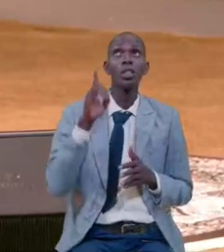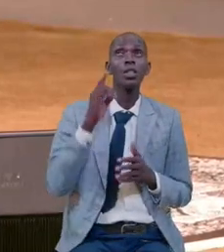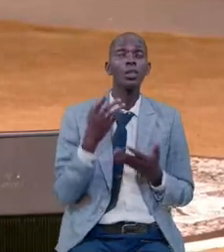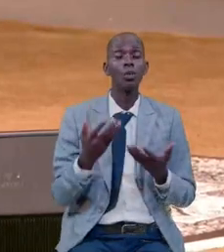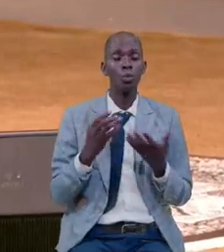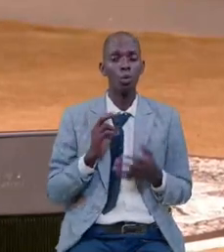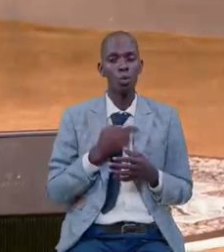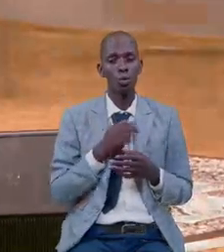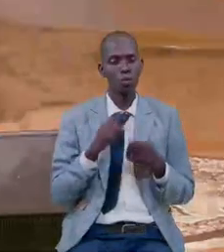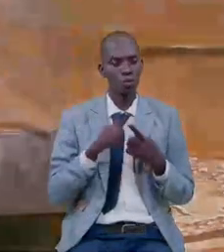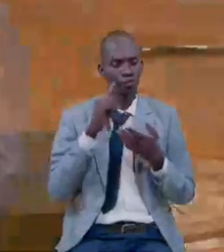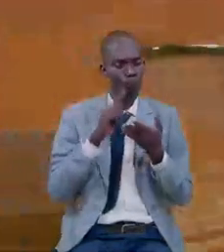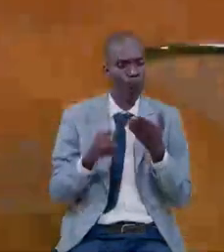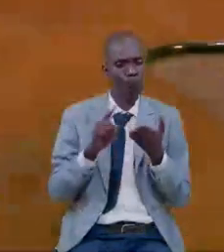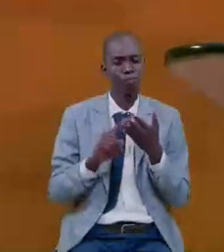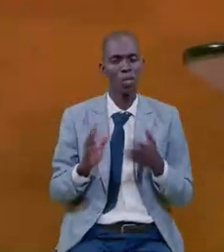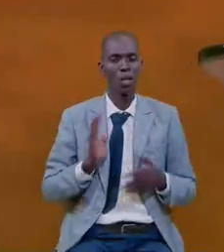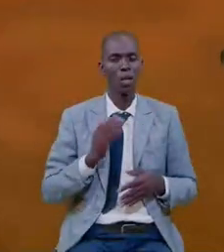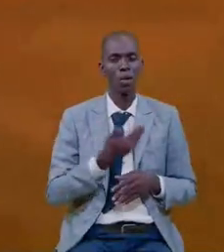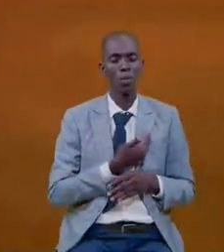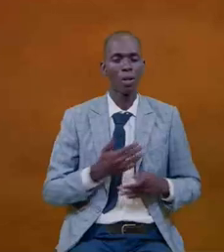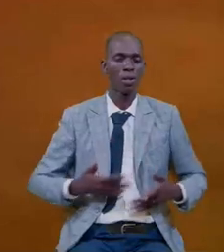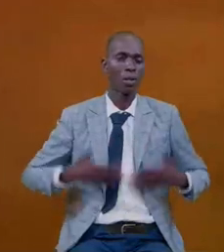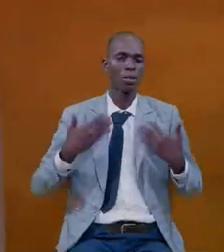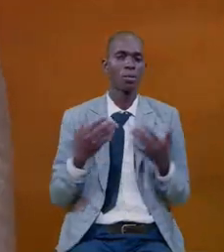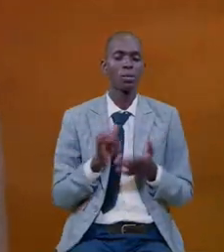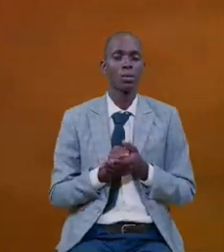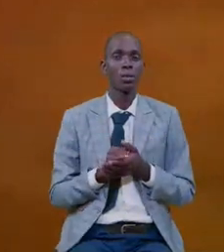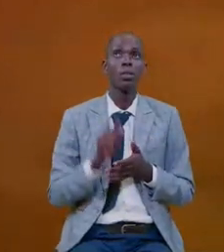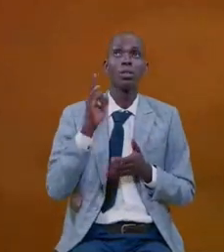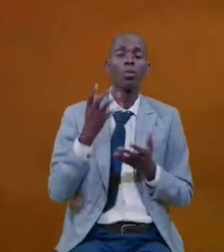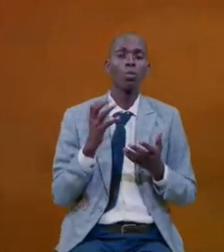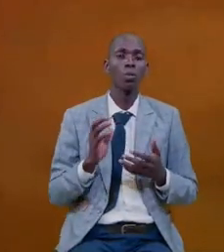examinions. Il veut que nous examinions